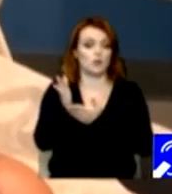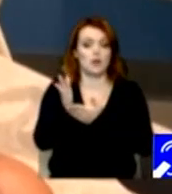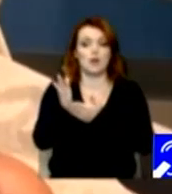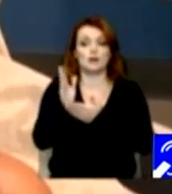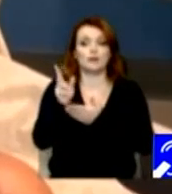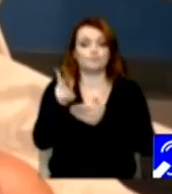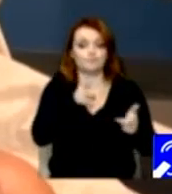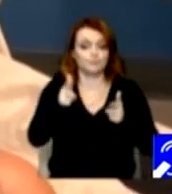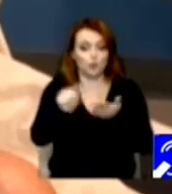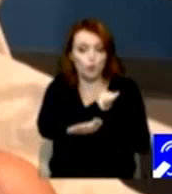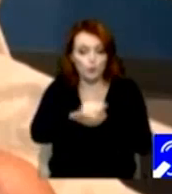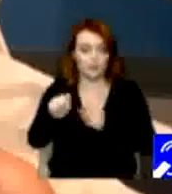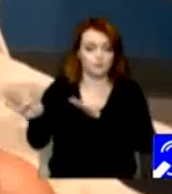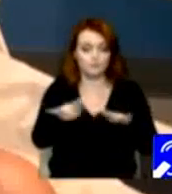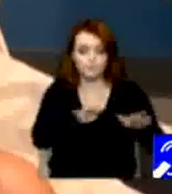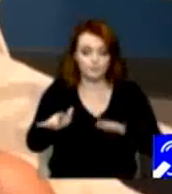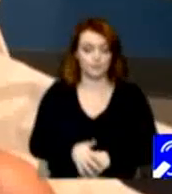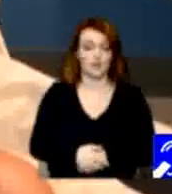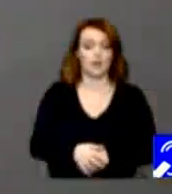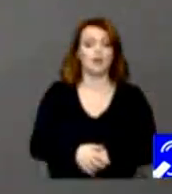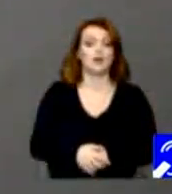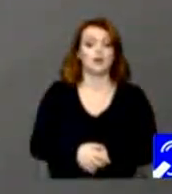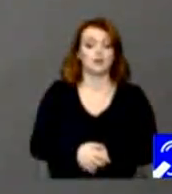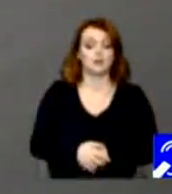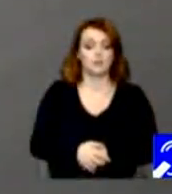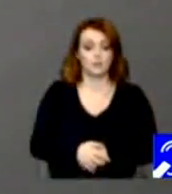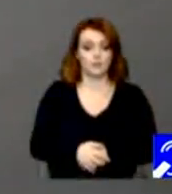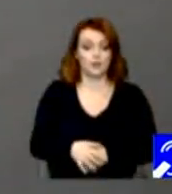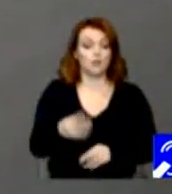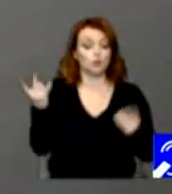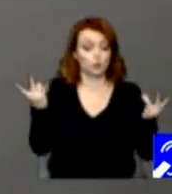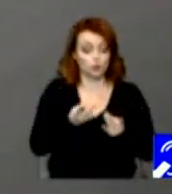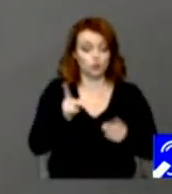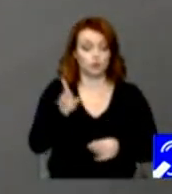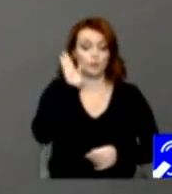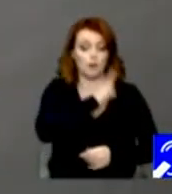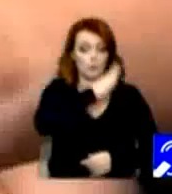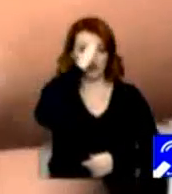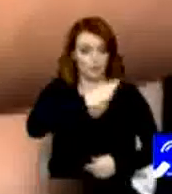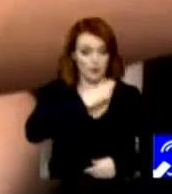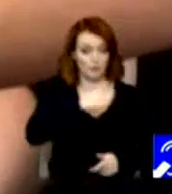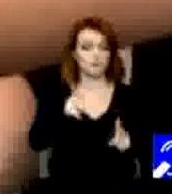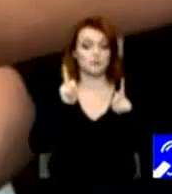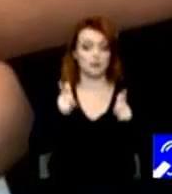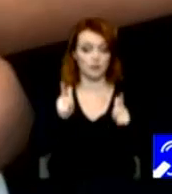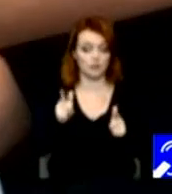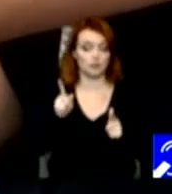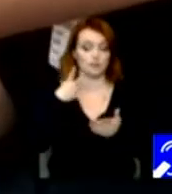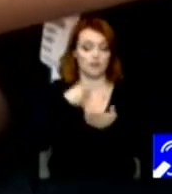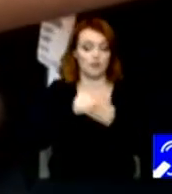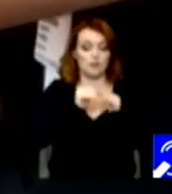concreta prin care părintele va solicita vaccinarea copilului sau ceva 12 ani